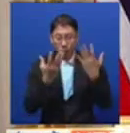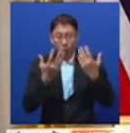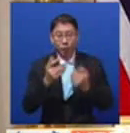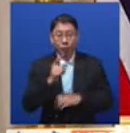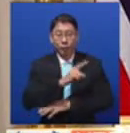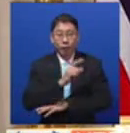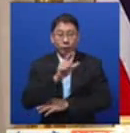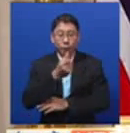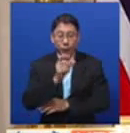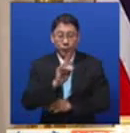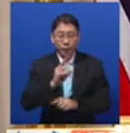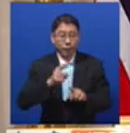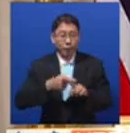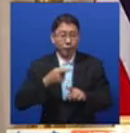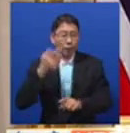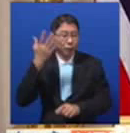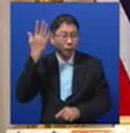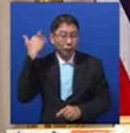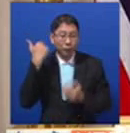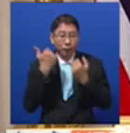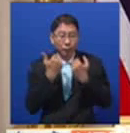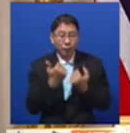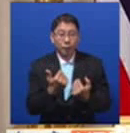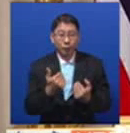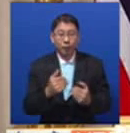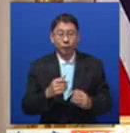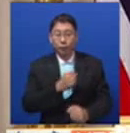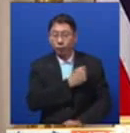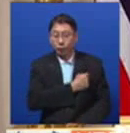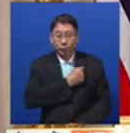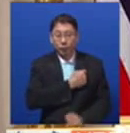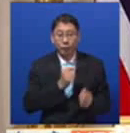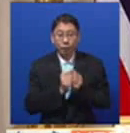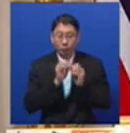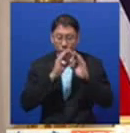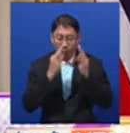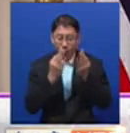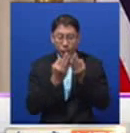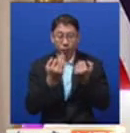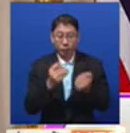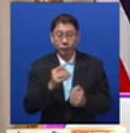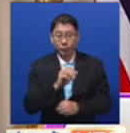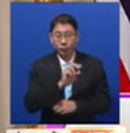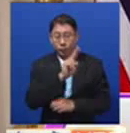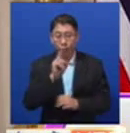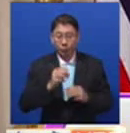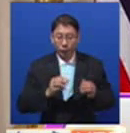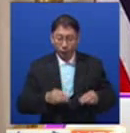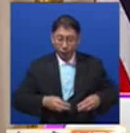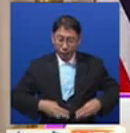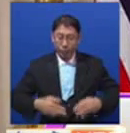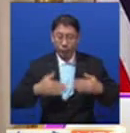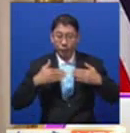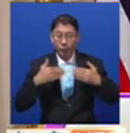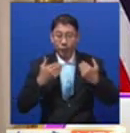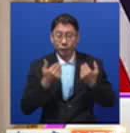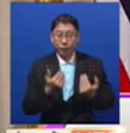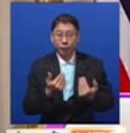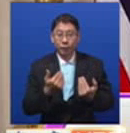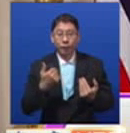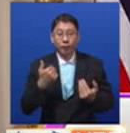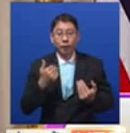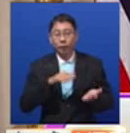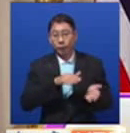โดยแสดงความเสียใจอย่างสุดซึ้งต่อครอบครัวผู้สูญเสียทุกคนและจะใช้มาตรการเยียวยาตามกฎหมายแก่ผู้บาดเจ็บและ